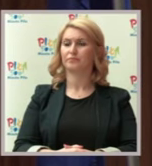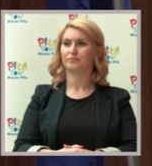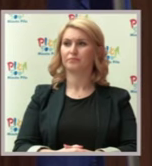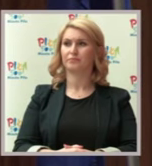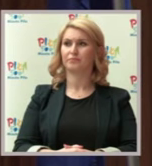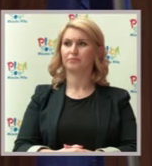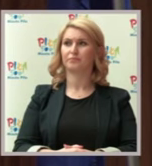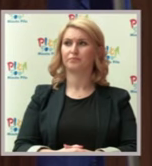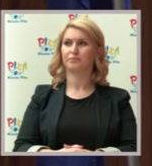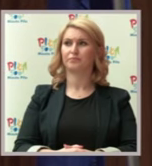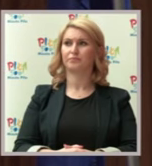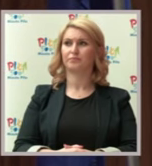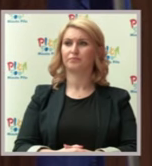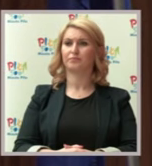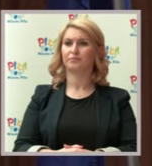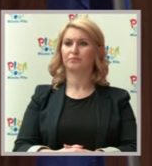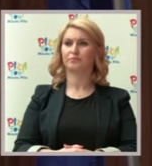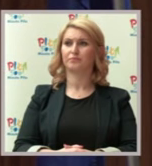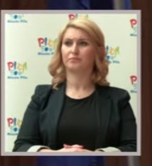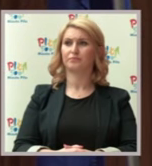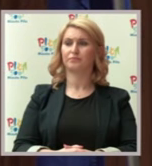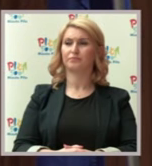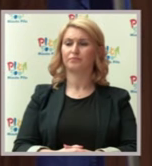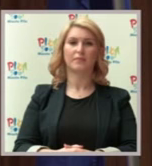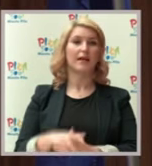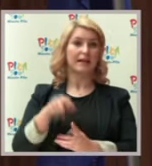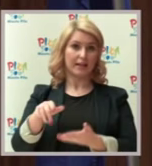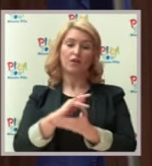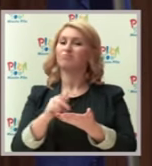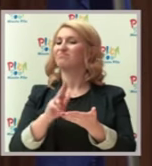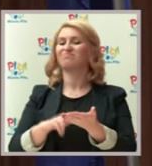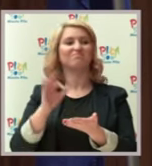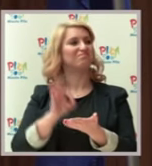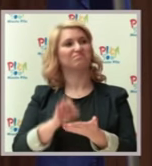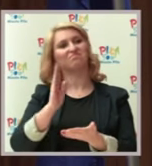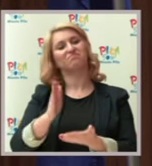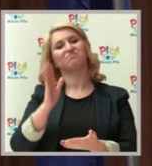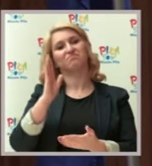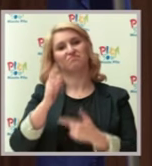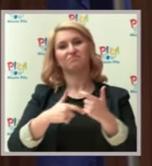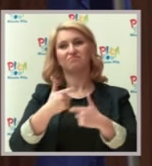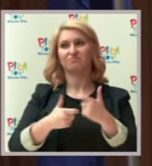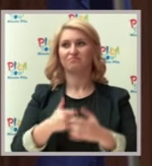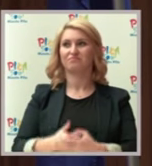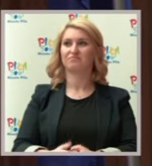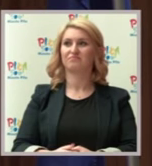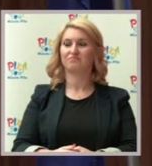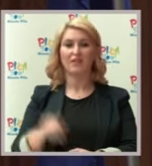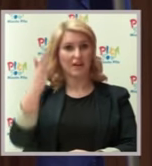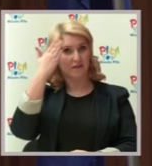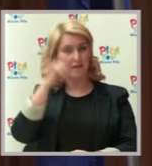o tym, że ośrodek będzie na pewno zrealizowany, ale również o tym, że wykonaliśmy dobrą pracę